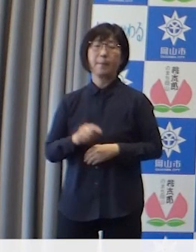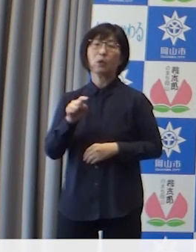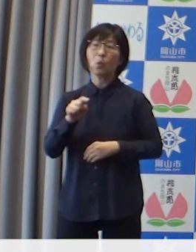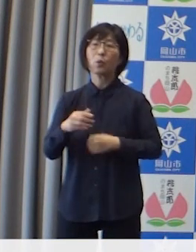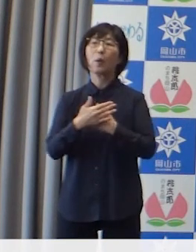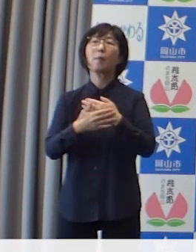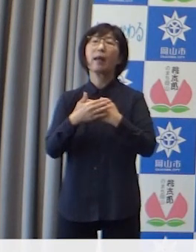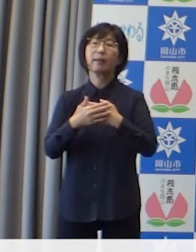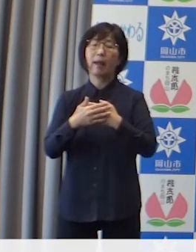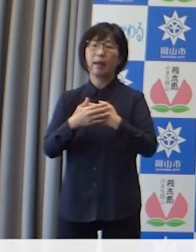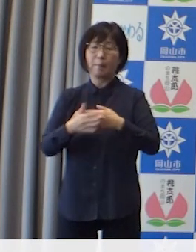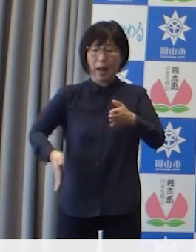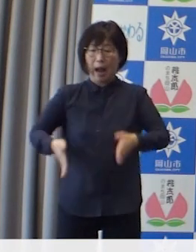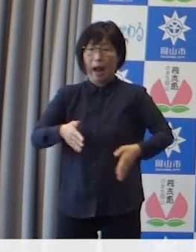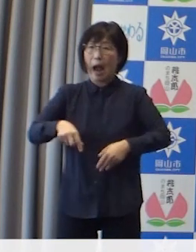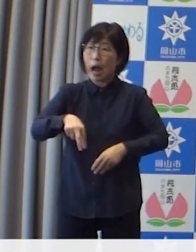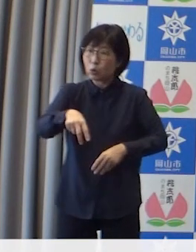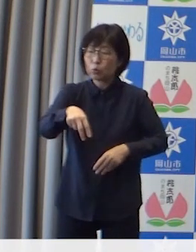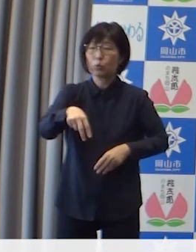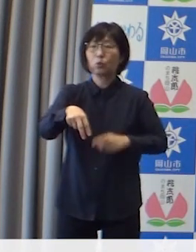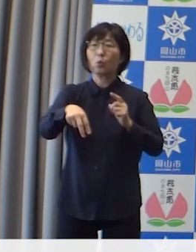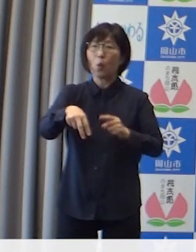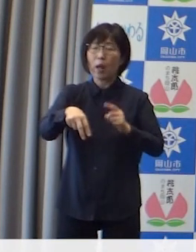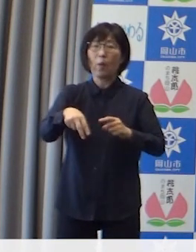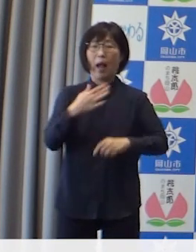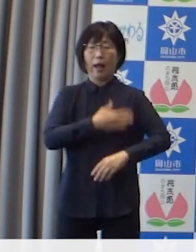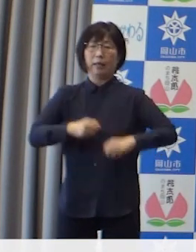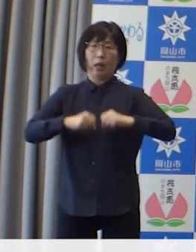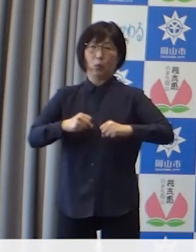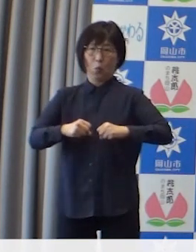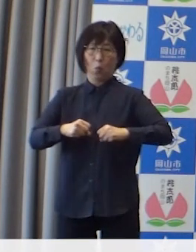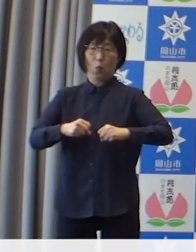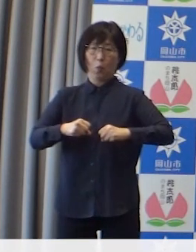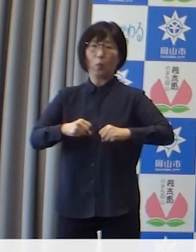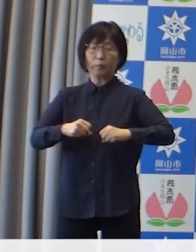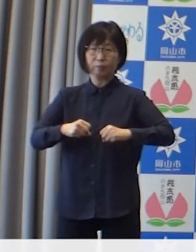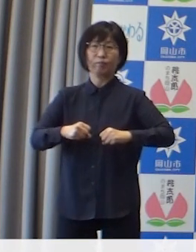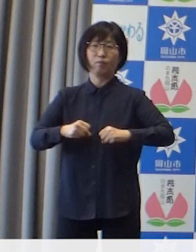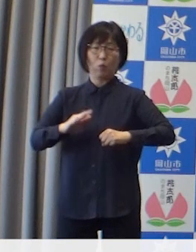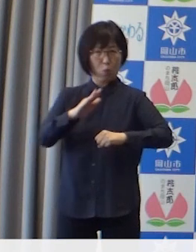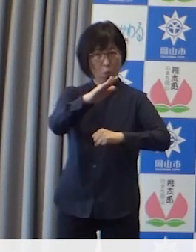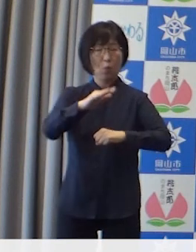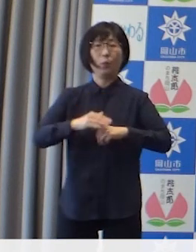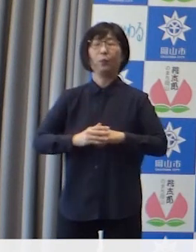で歩くと健康になっていく。実は